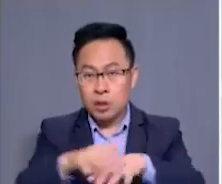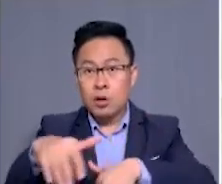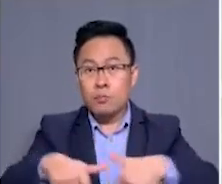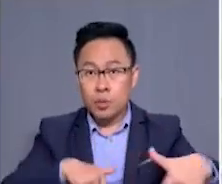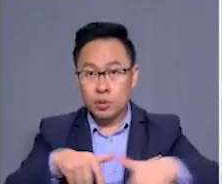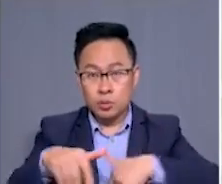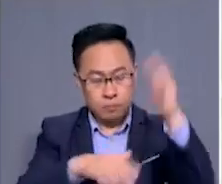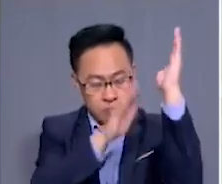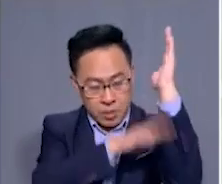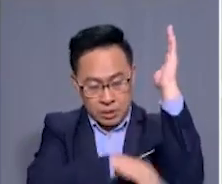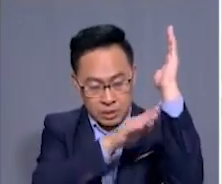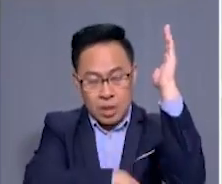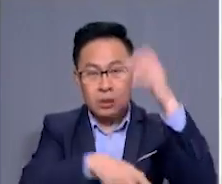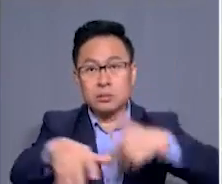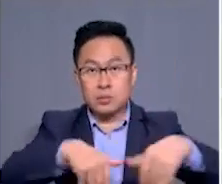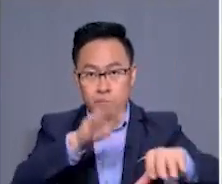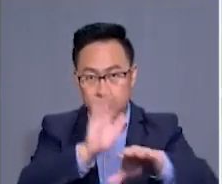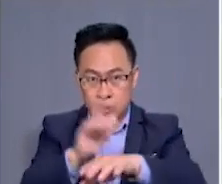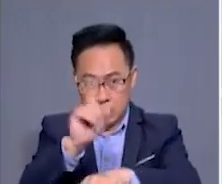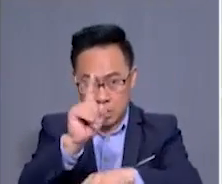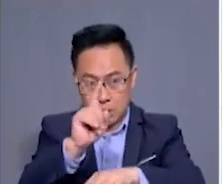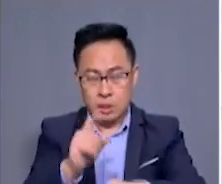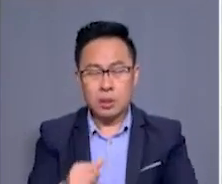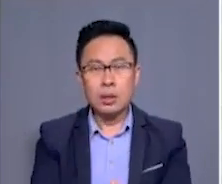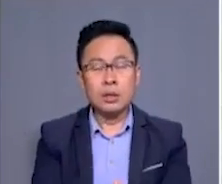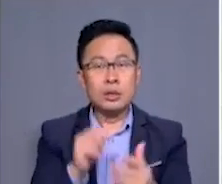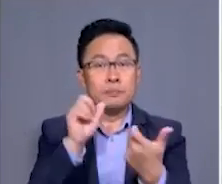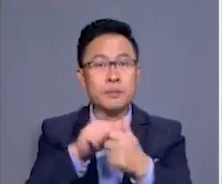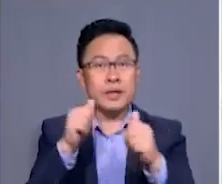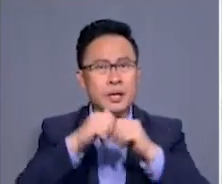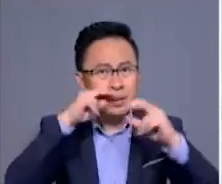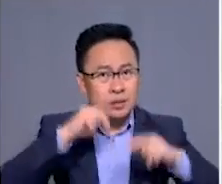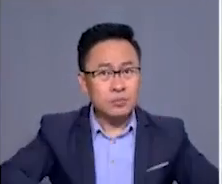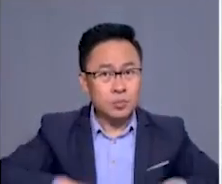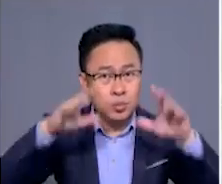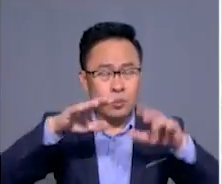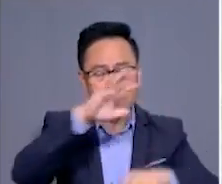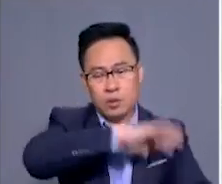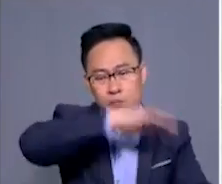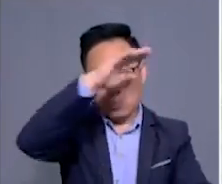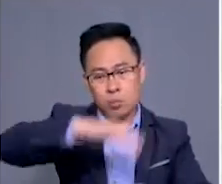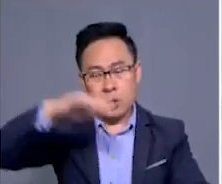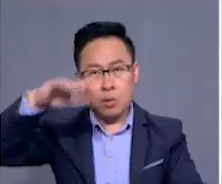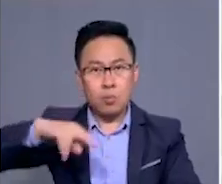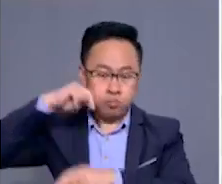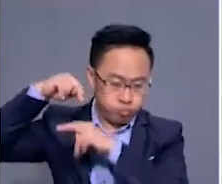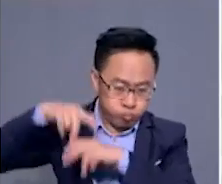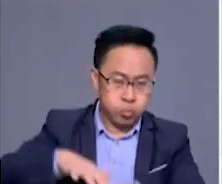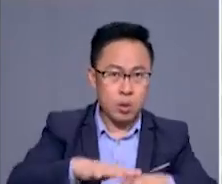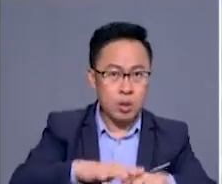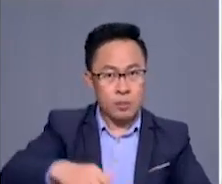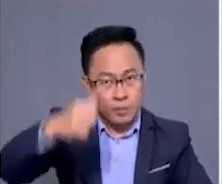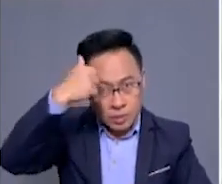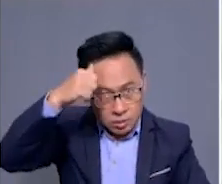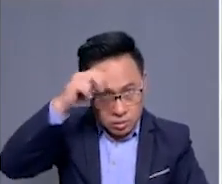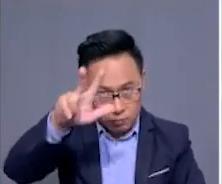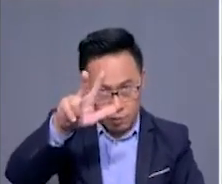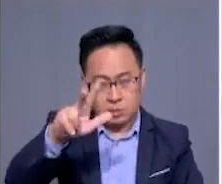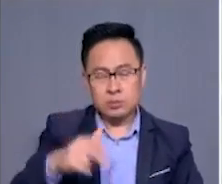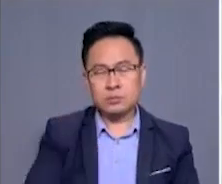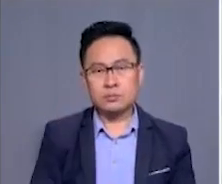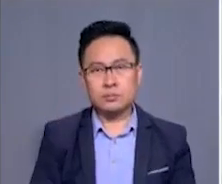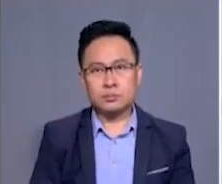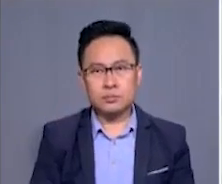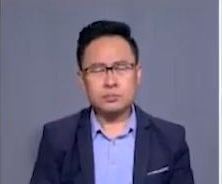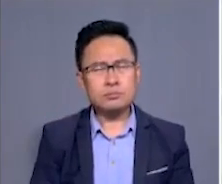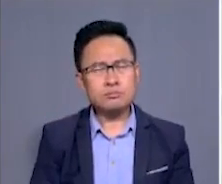าวภาคใต้นะครับให้ระมัดระวังเกี่ยวกับเรื่องน้ำท่วมฉับพลันน้ำป่าไหลหลากไว้ด้วยครับในช่วงประมาณ 2-3 วันนี้ครับ ค่ะดูแล้ว